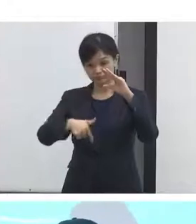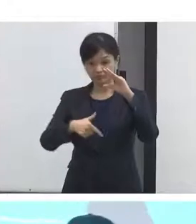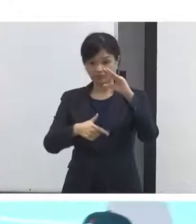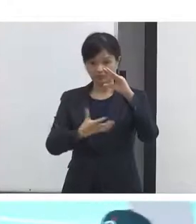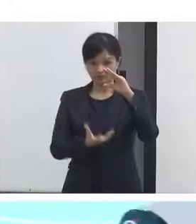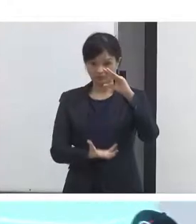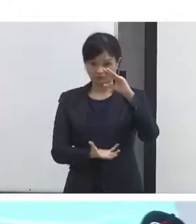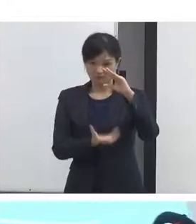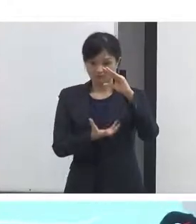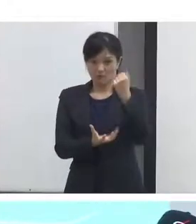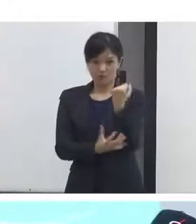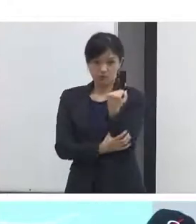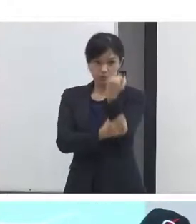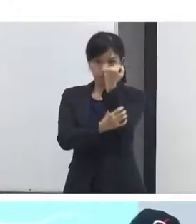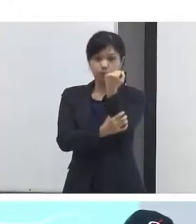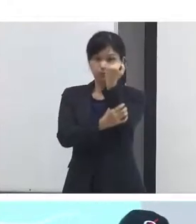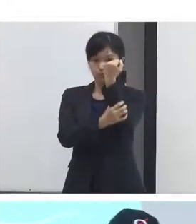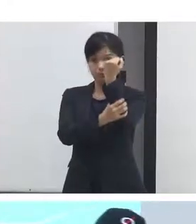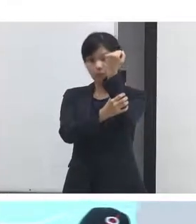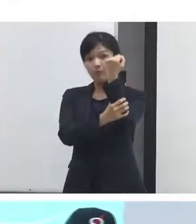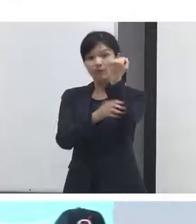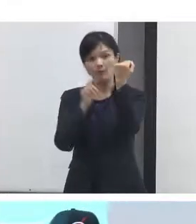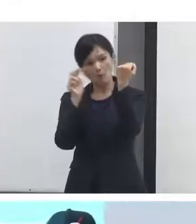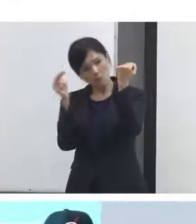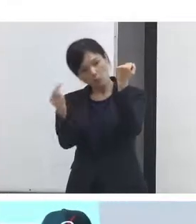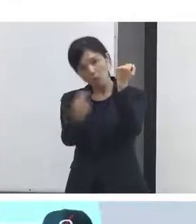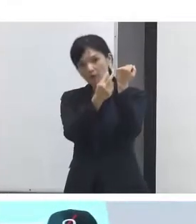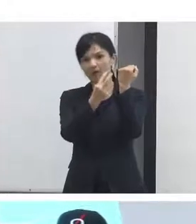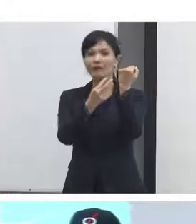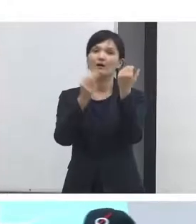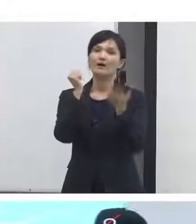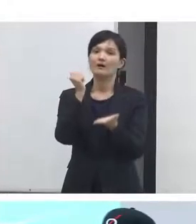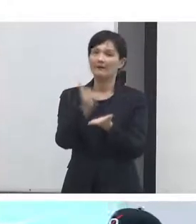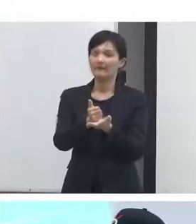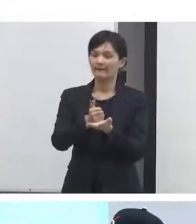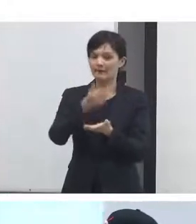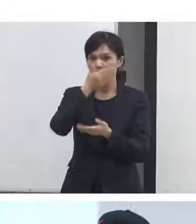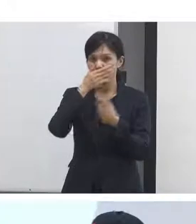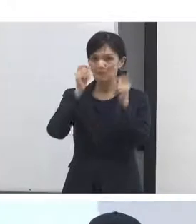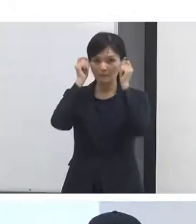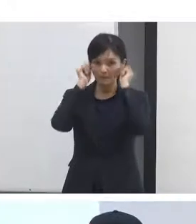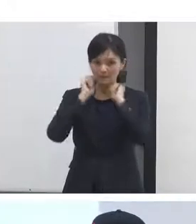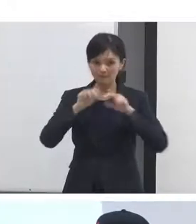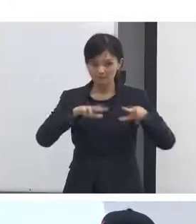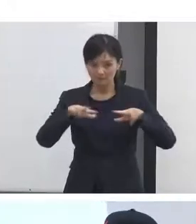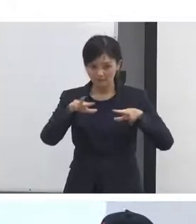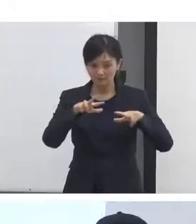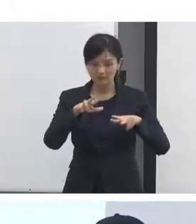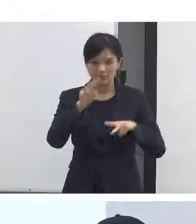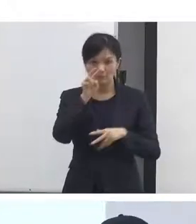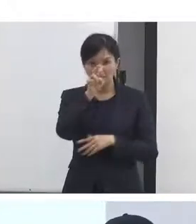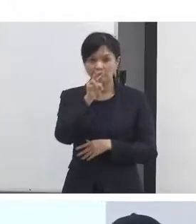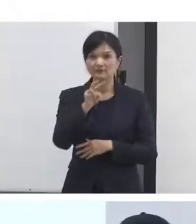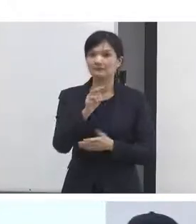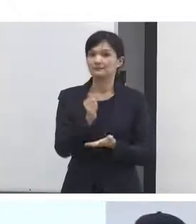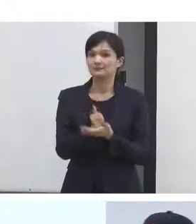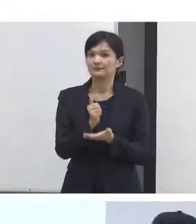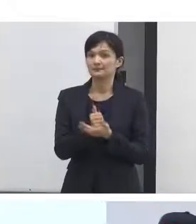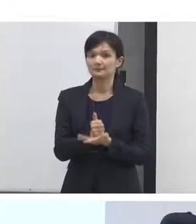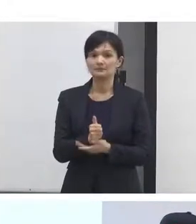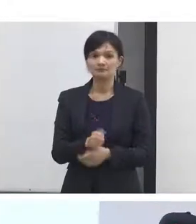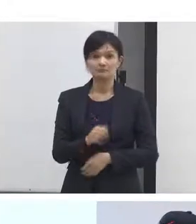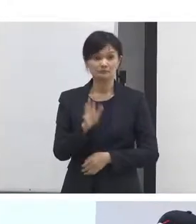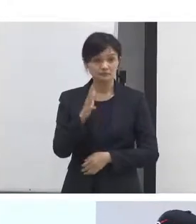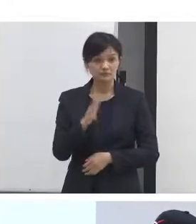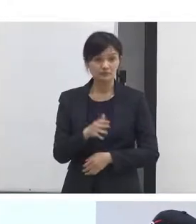往上推，大家才有机会看到口罩地图长这个样子。那为什么会这样子呢？这里整个基础是这样，